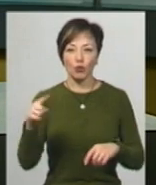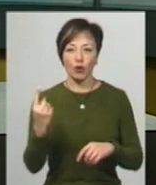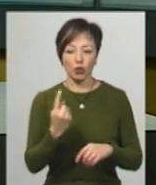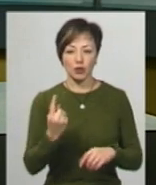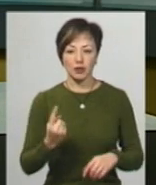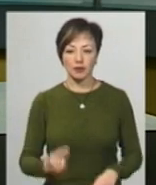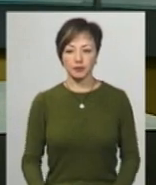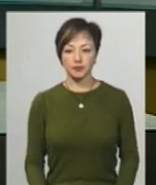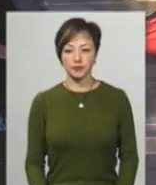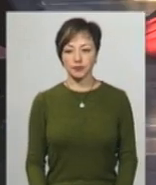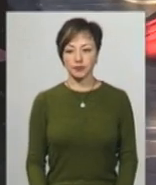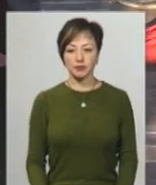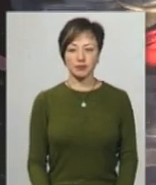1.